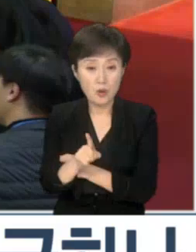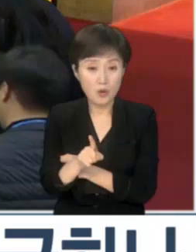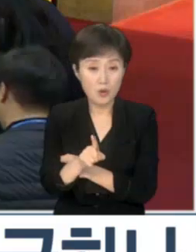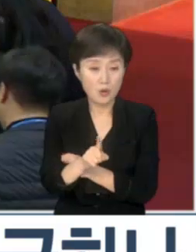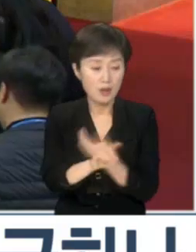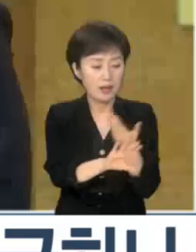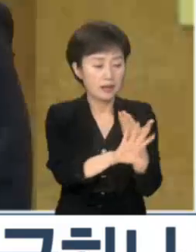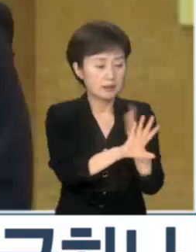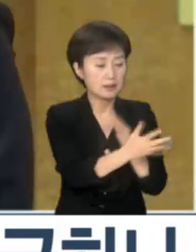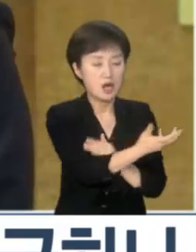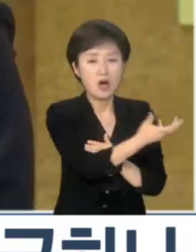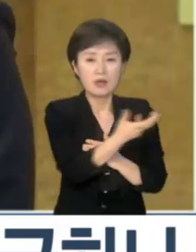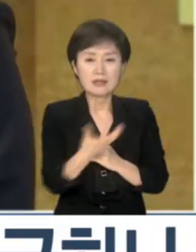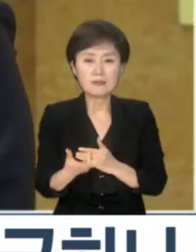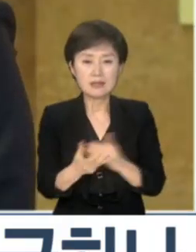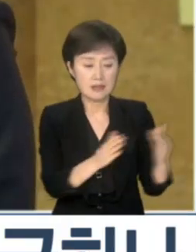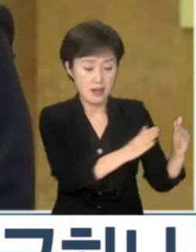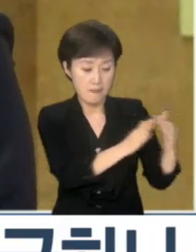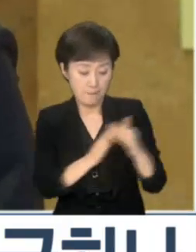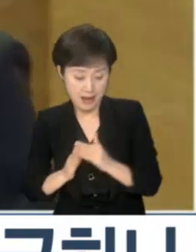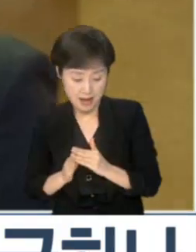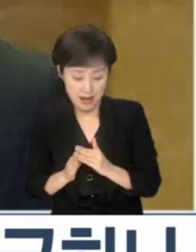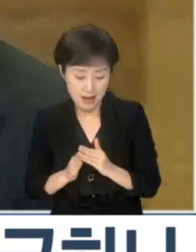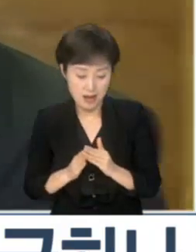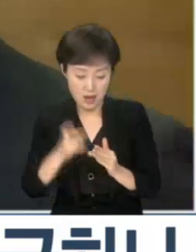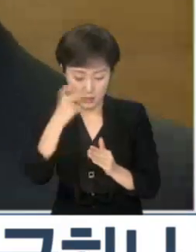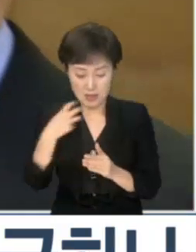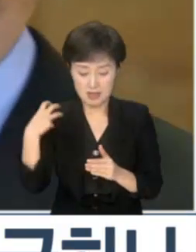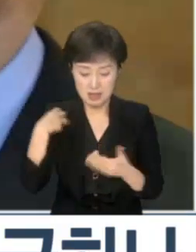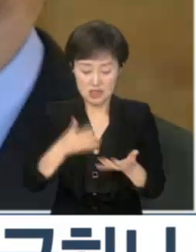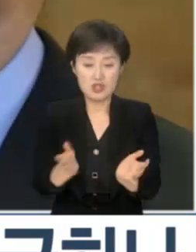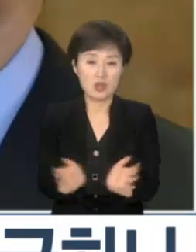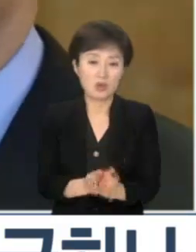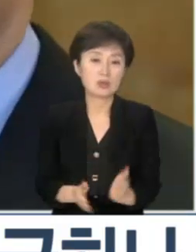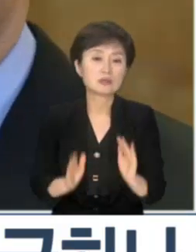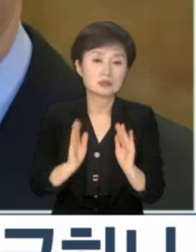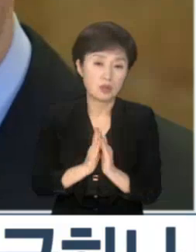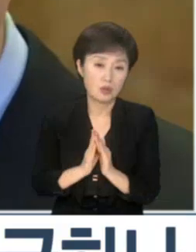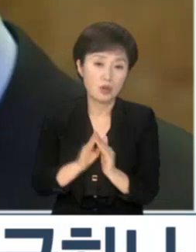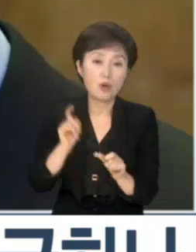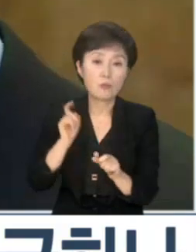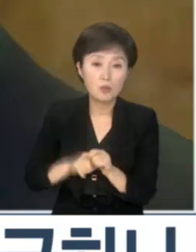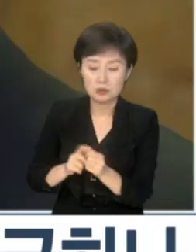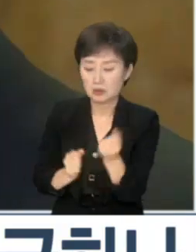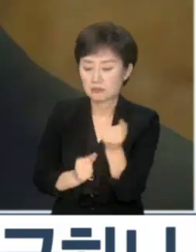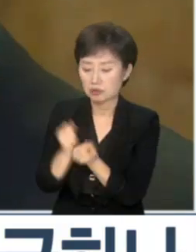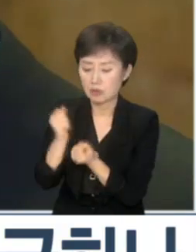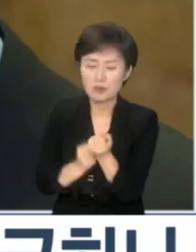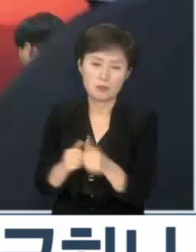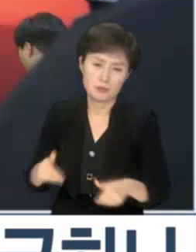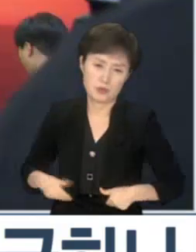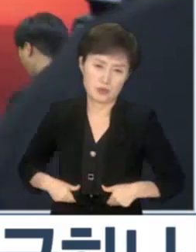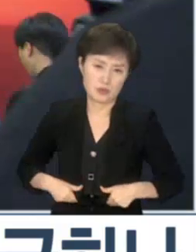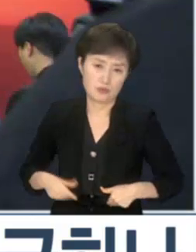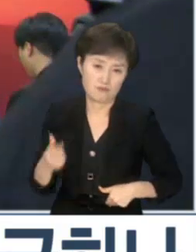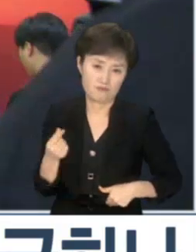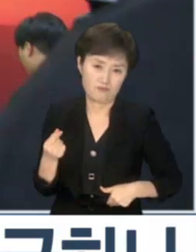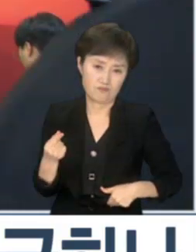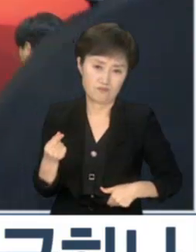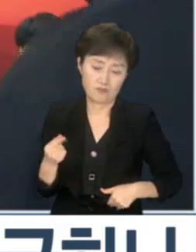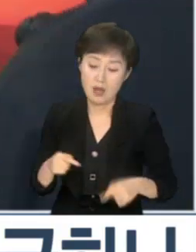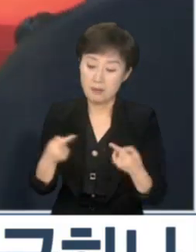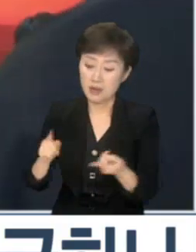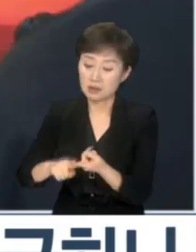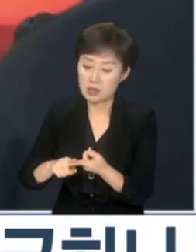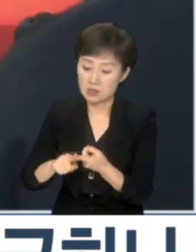당의 협력을 100% 받아야 됩니다. 그렇기 때문에 그것을 설명하고 이해하는 자리이기 때문에 너무 지나치게 정치적 확대